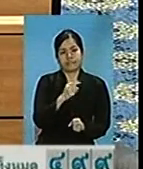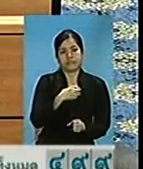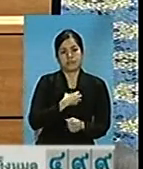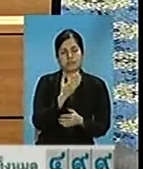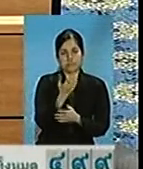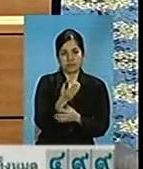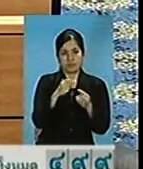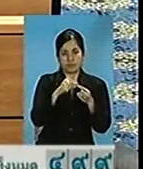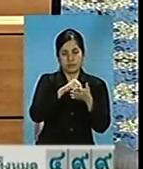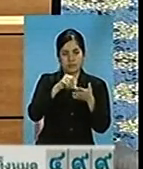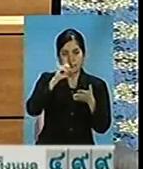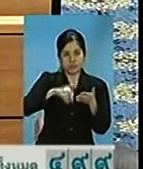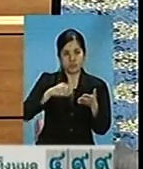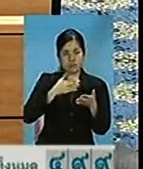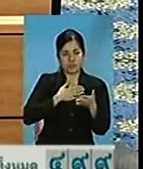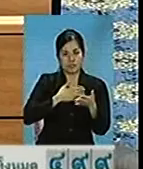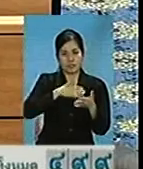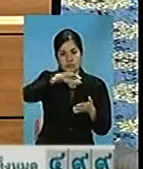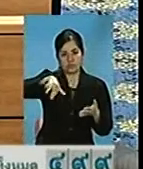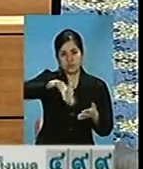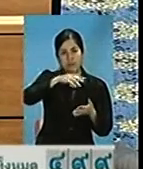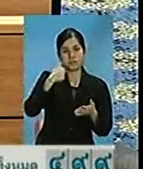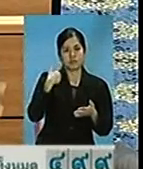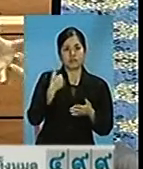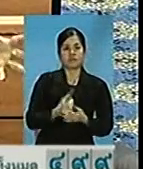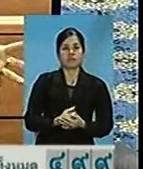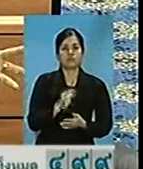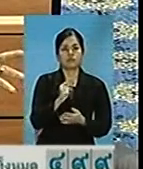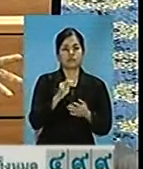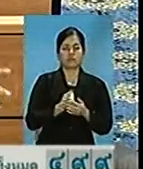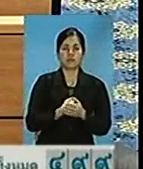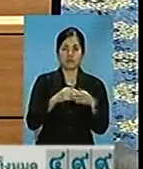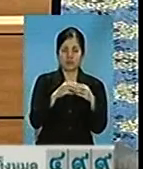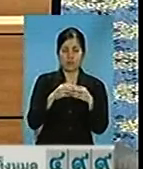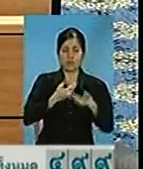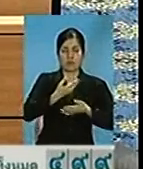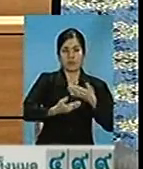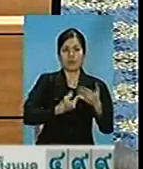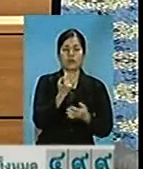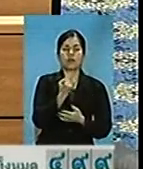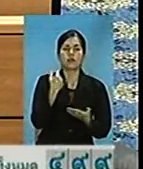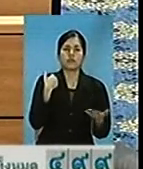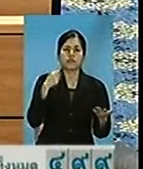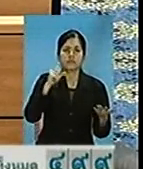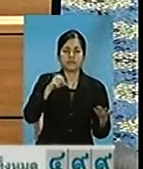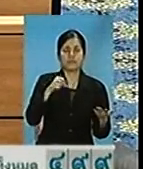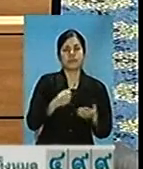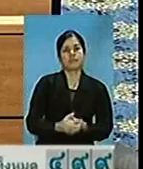งพวกเรารักษาผลประโยชน์เฉพาะพ่อค้าเหรอเพราะข้อความมันเขียนอย่างนี้จริง